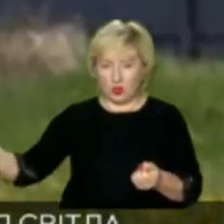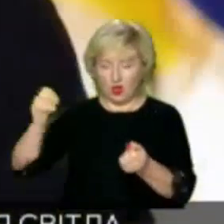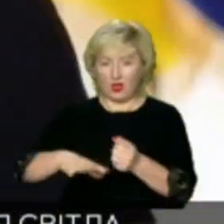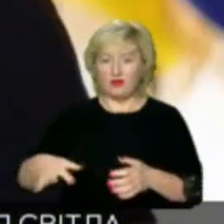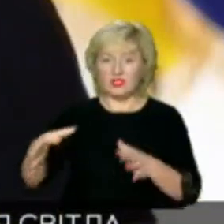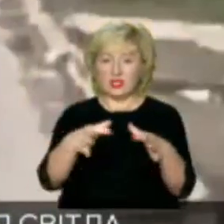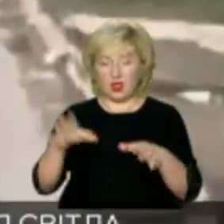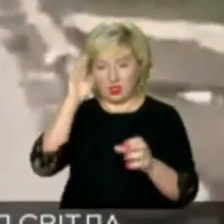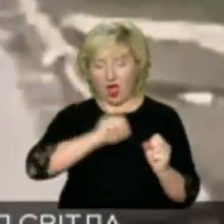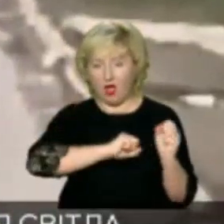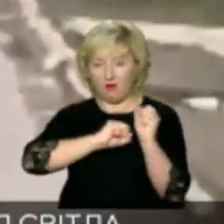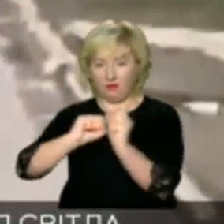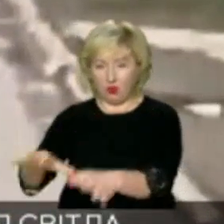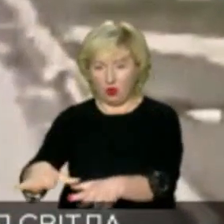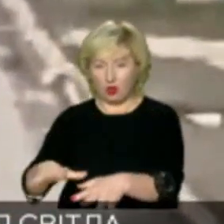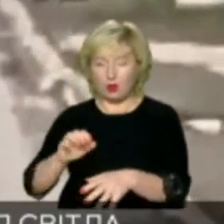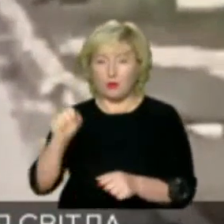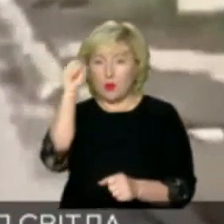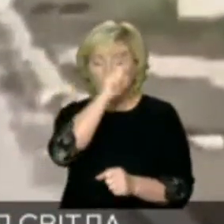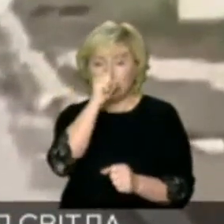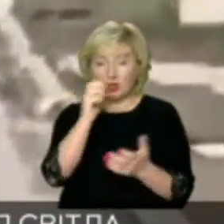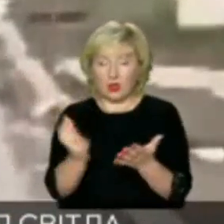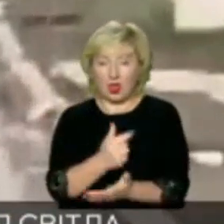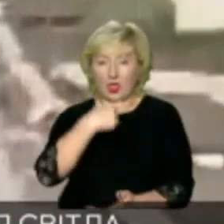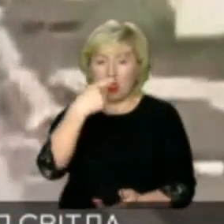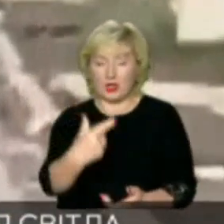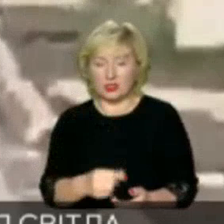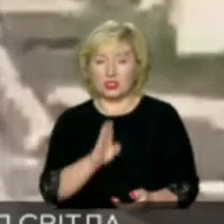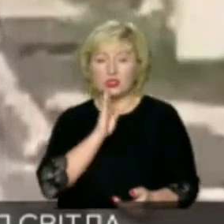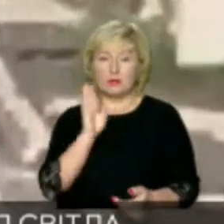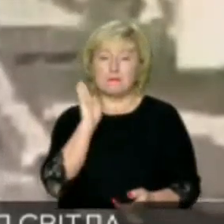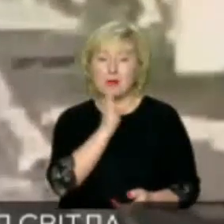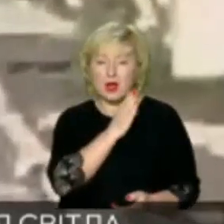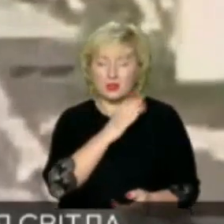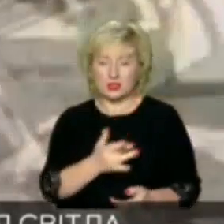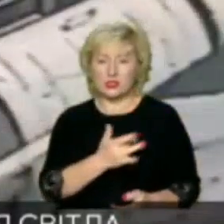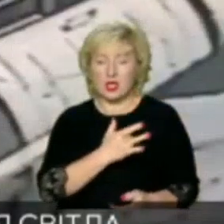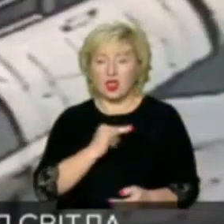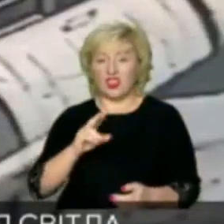час обшуків вдома у чоловіка у морозильнику знайшли язик, жіночу матку, серце